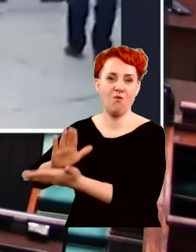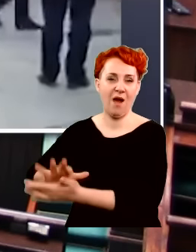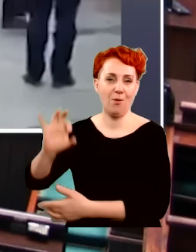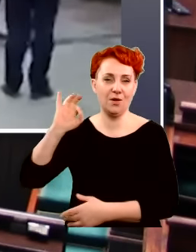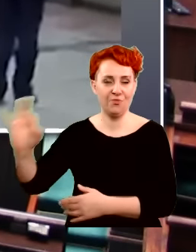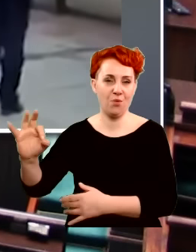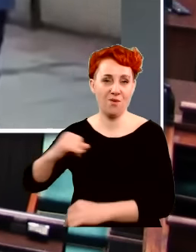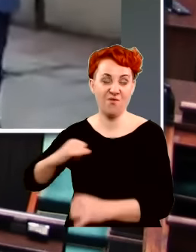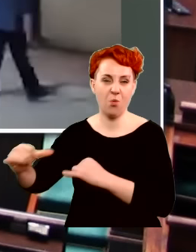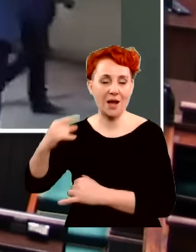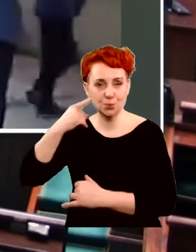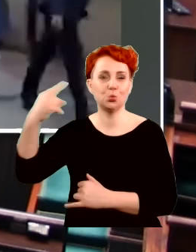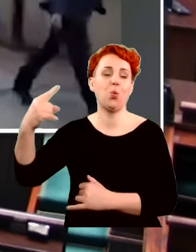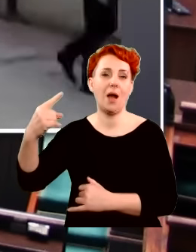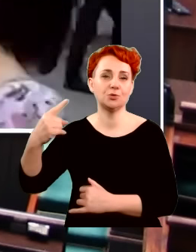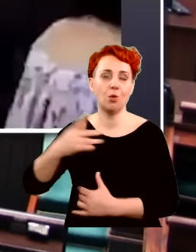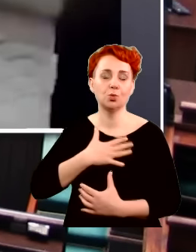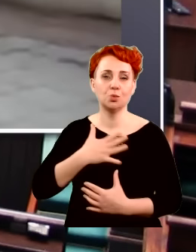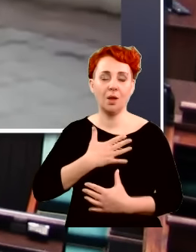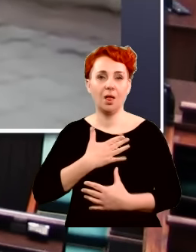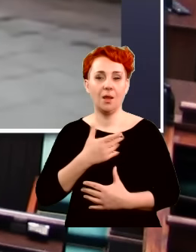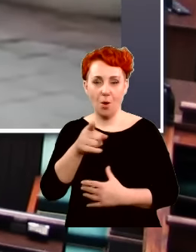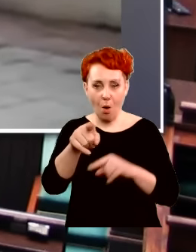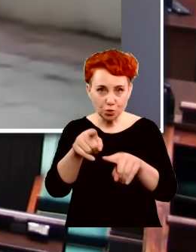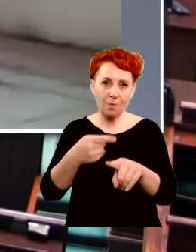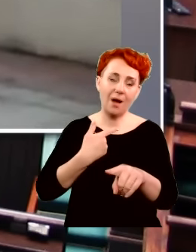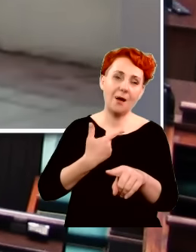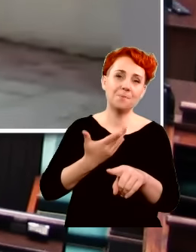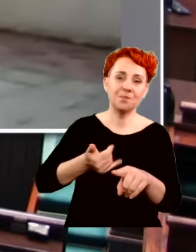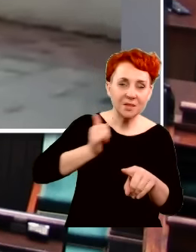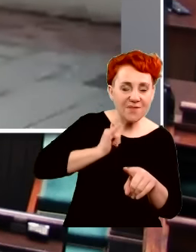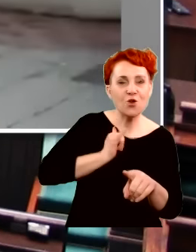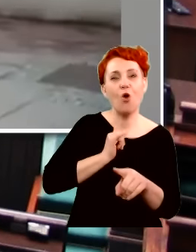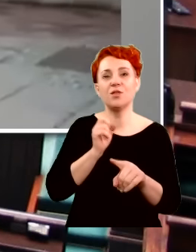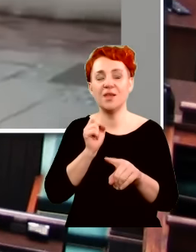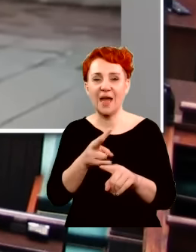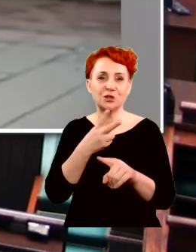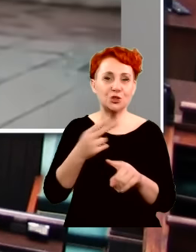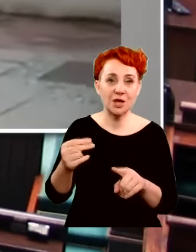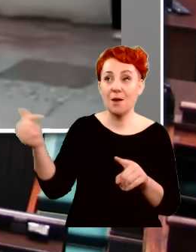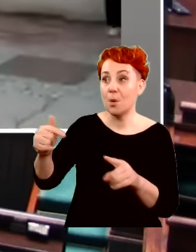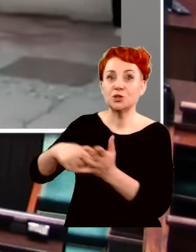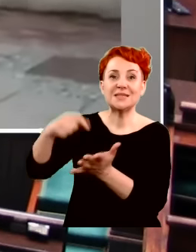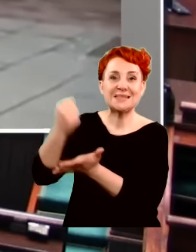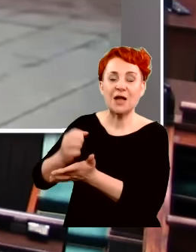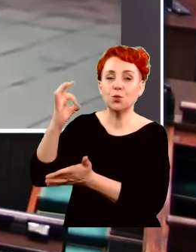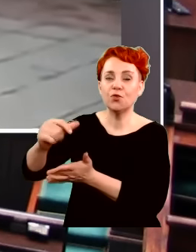STS będzie miała poczucie dyskomfortu czy nie być może z tego zapisu po prostu w statucie należy